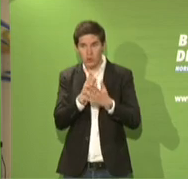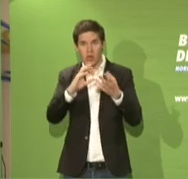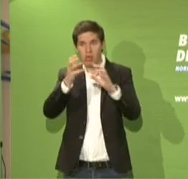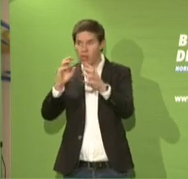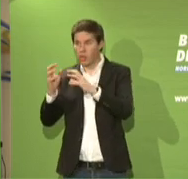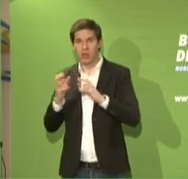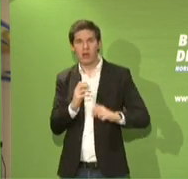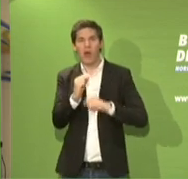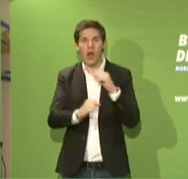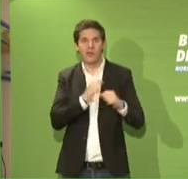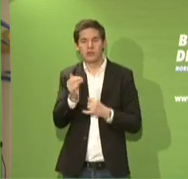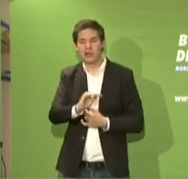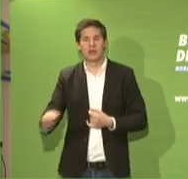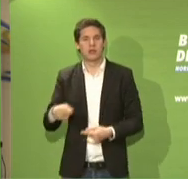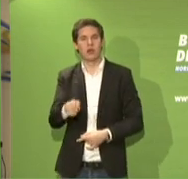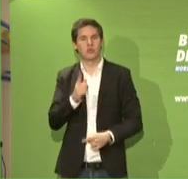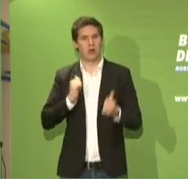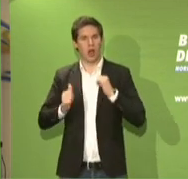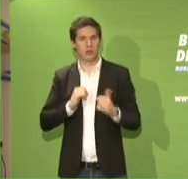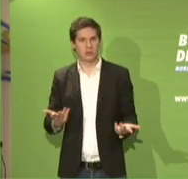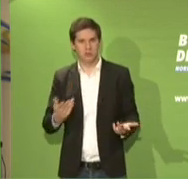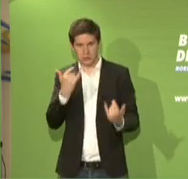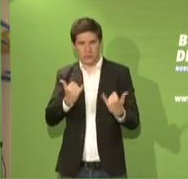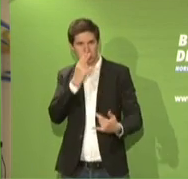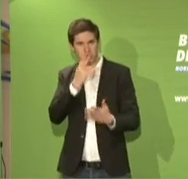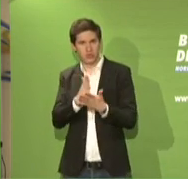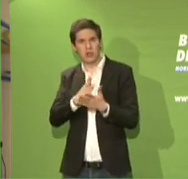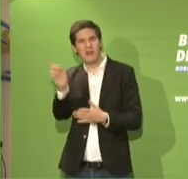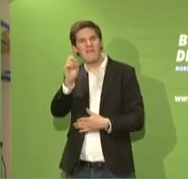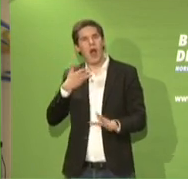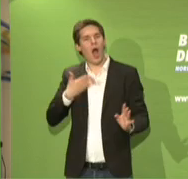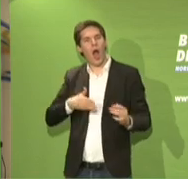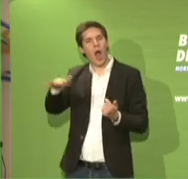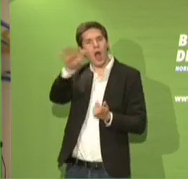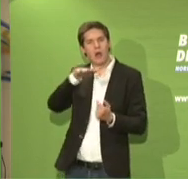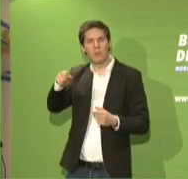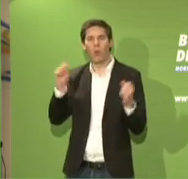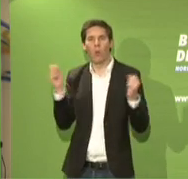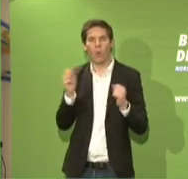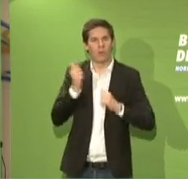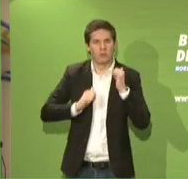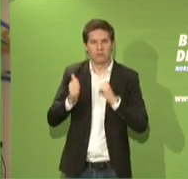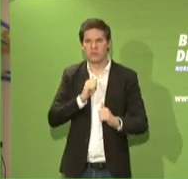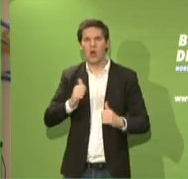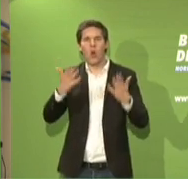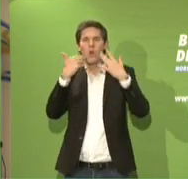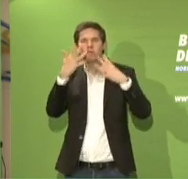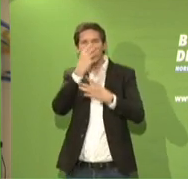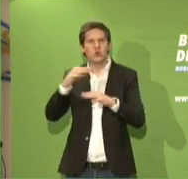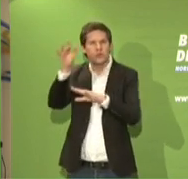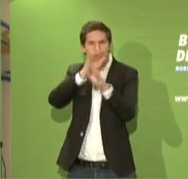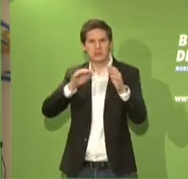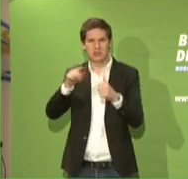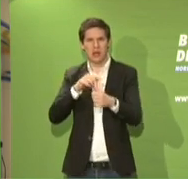enorm ein. Schon heute leiden ja die ärmeren Bevölkerungsschichten am stärksten unter Luftverschmutzung, unter Lärm,